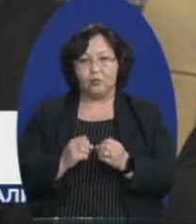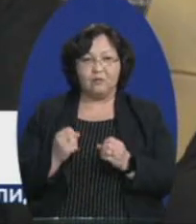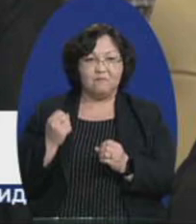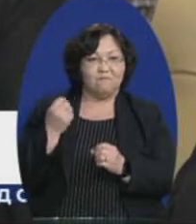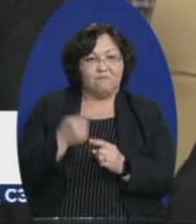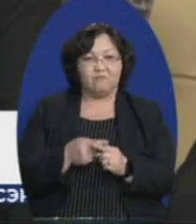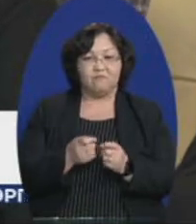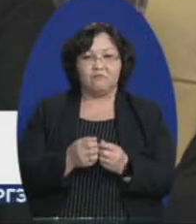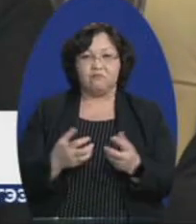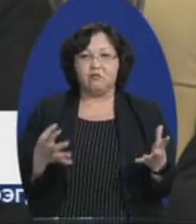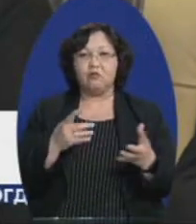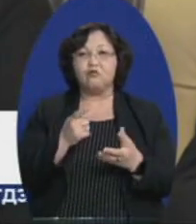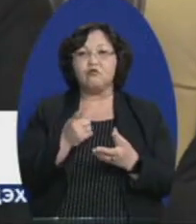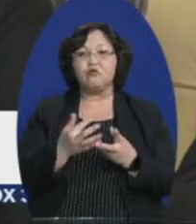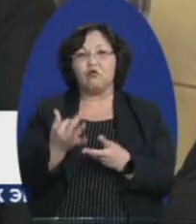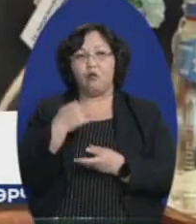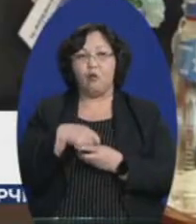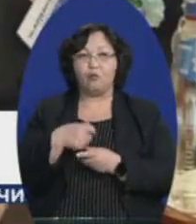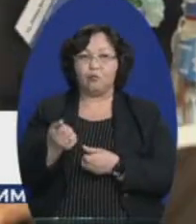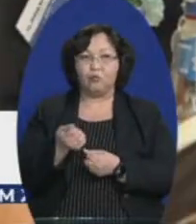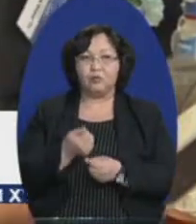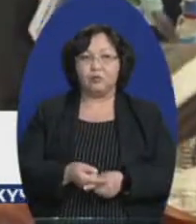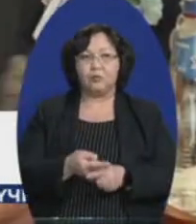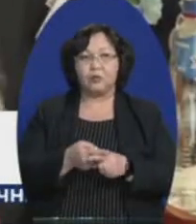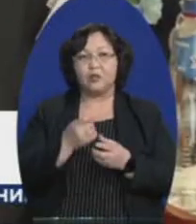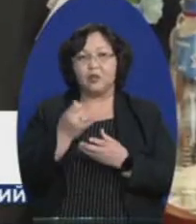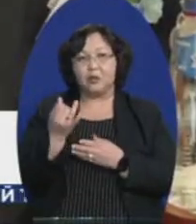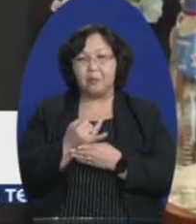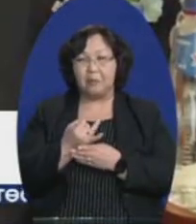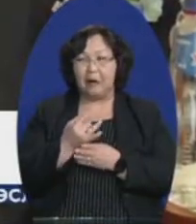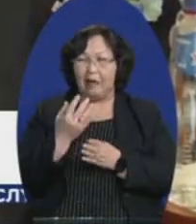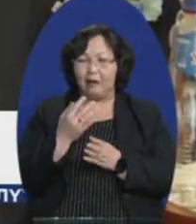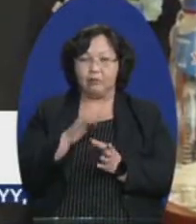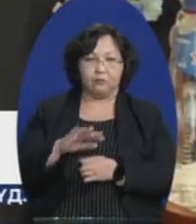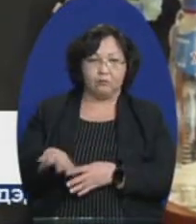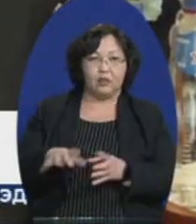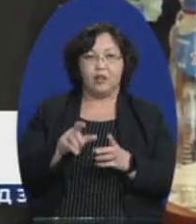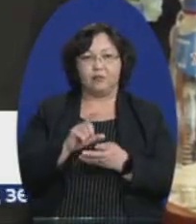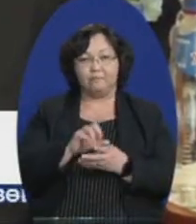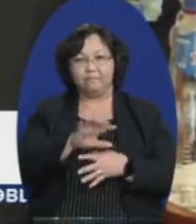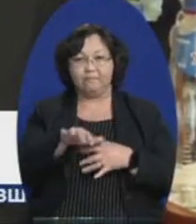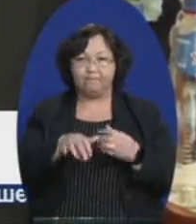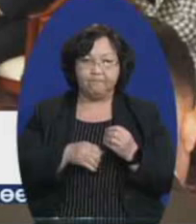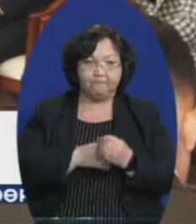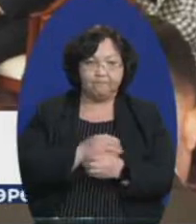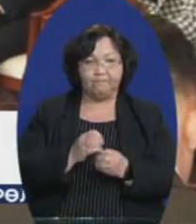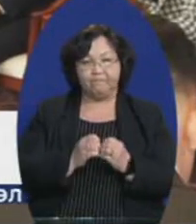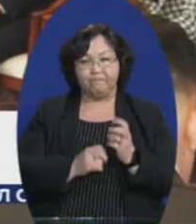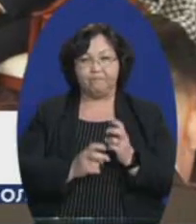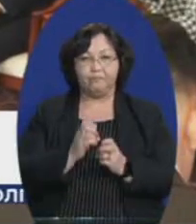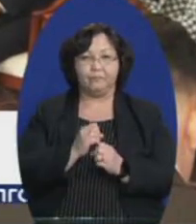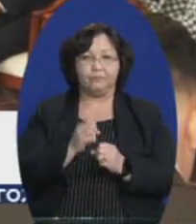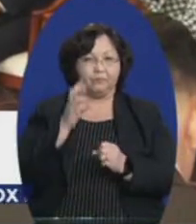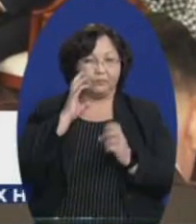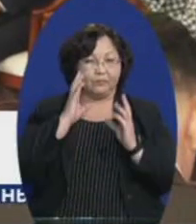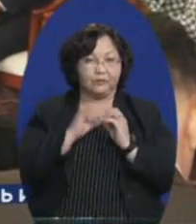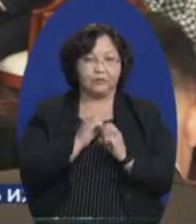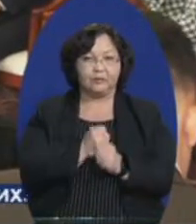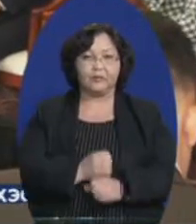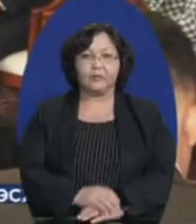хөрөнгө оруулалтыг нэмэгдүүлэх, импортын хамаарлыг бууруулах зэрэг чиглэлийг гадаад худалдааны бодлогод баримтлан ажиллаж байна.